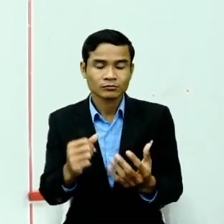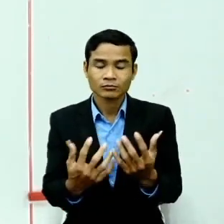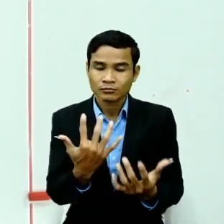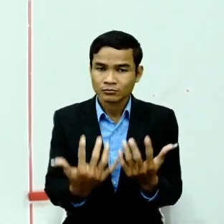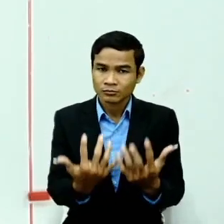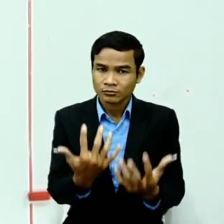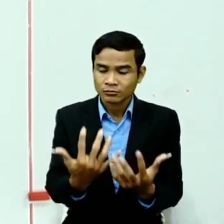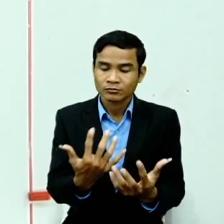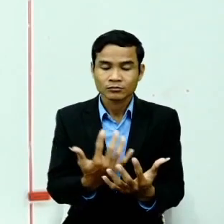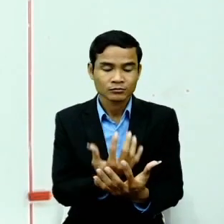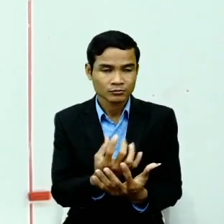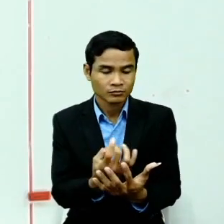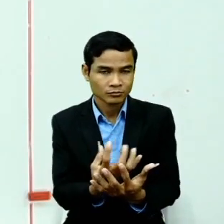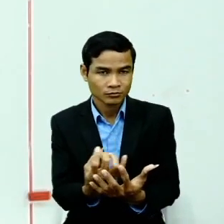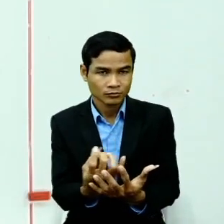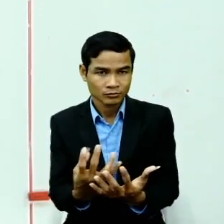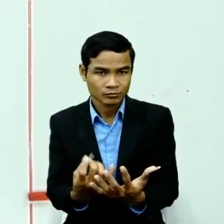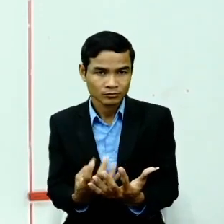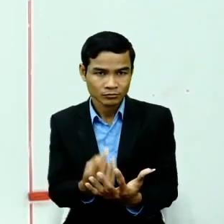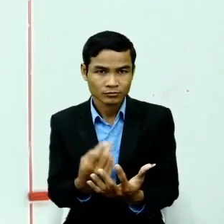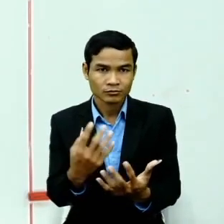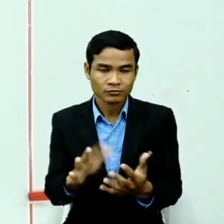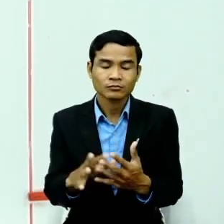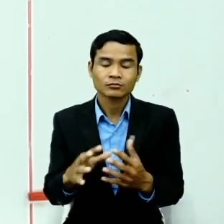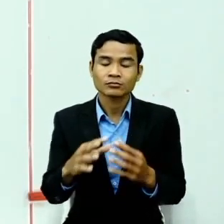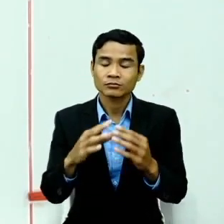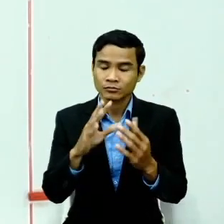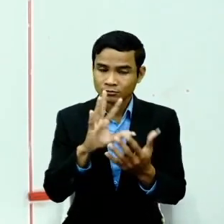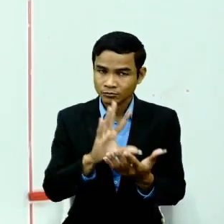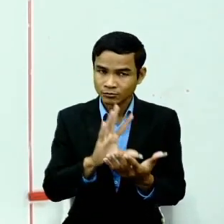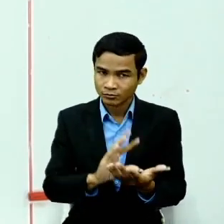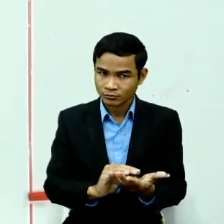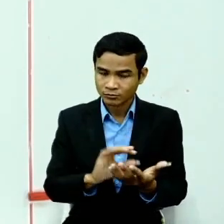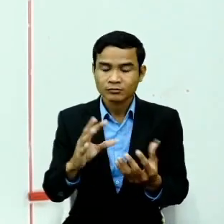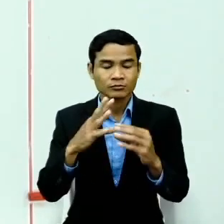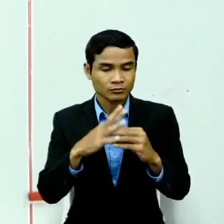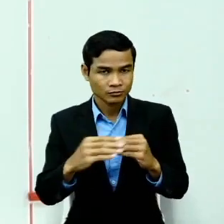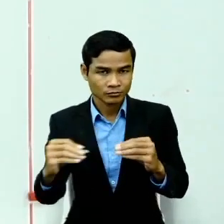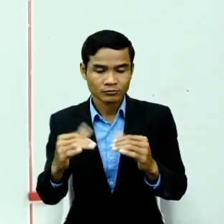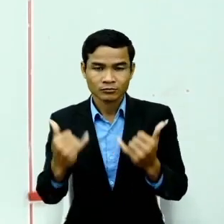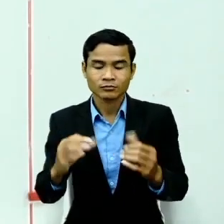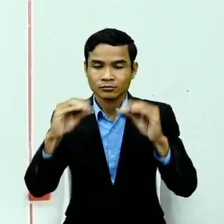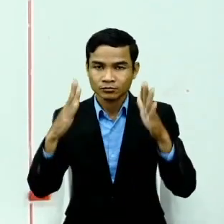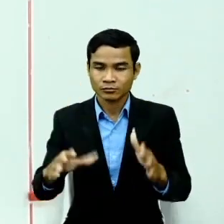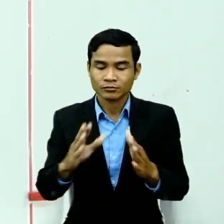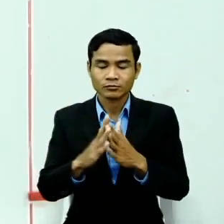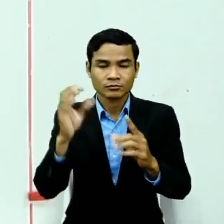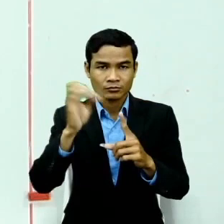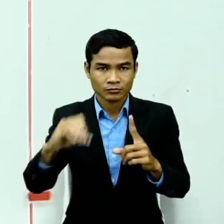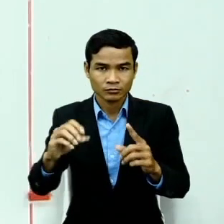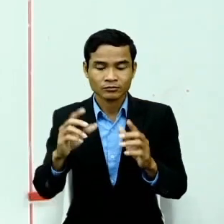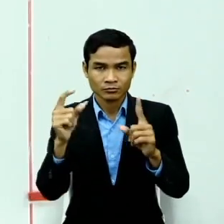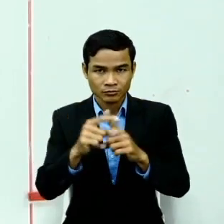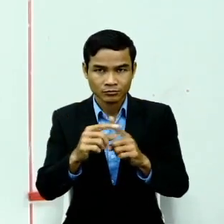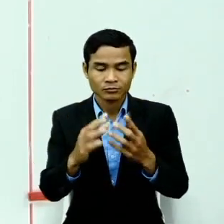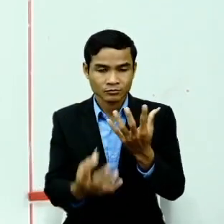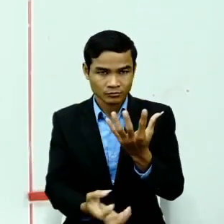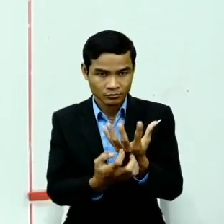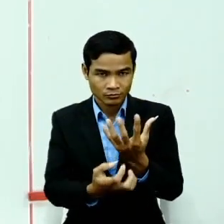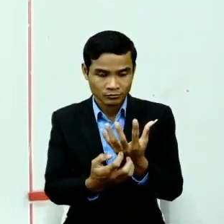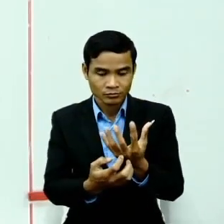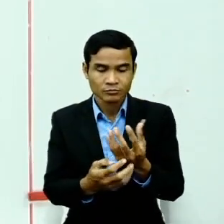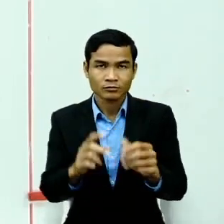có rồ lùi chà ai lấy nẹt cơ nâng tay là bát đời miền bịa rông ngòa chà ai lấy cô ai